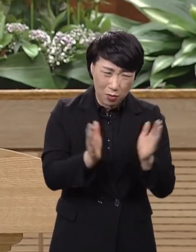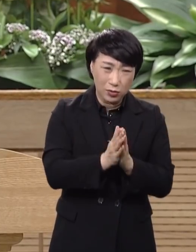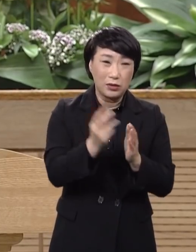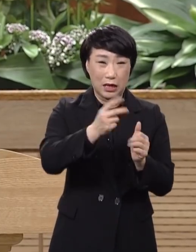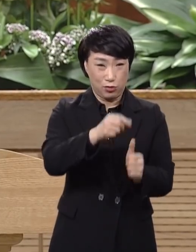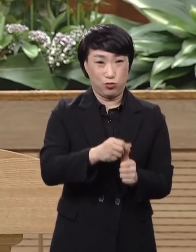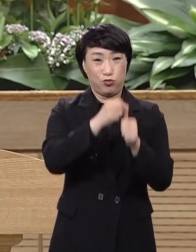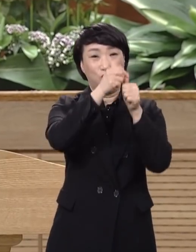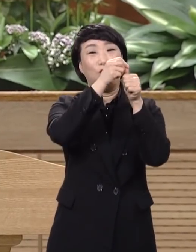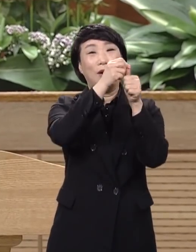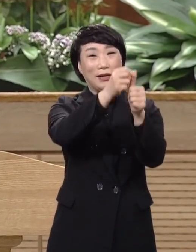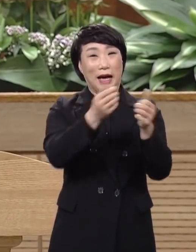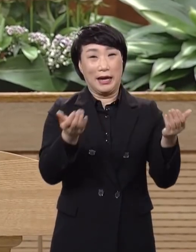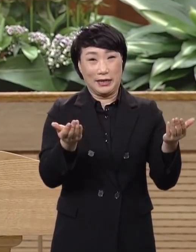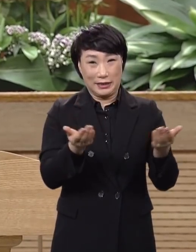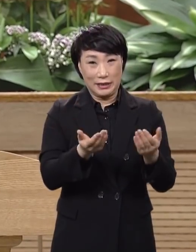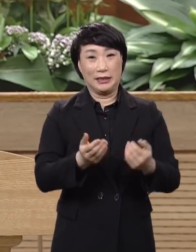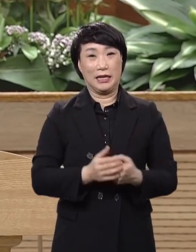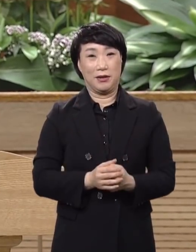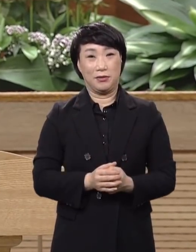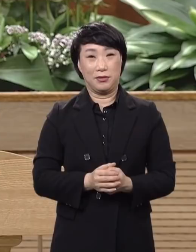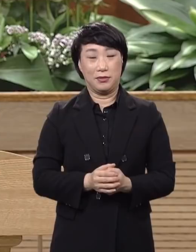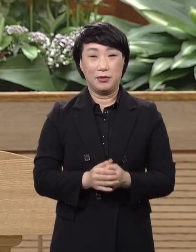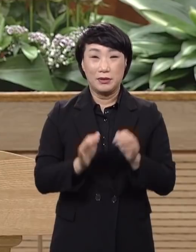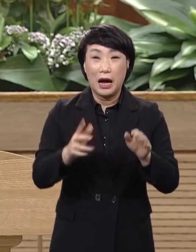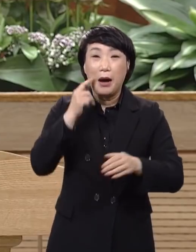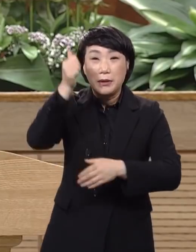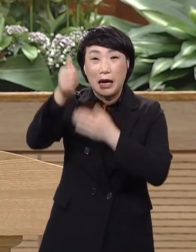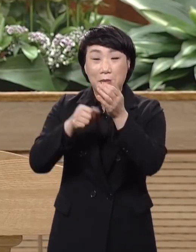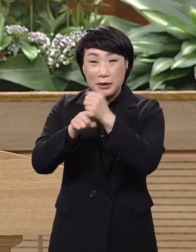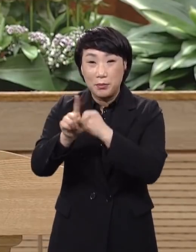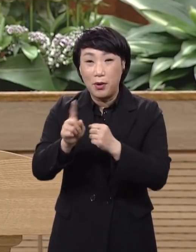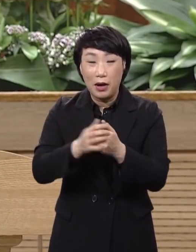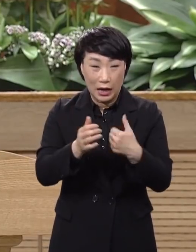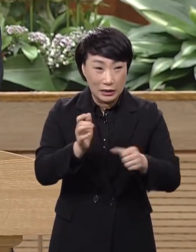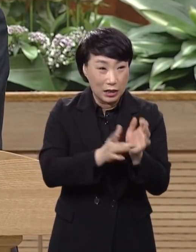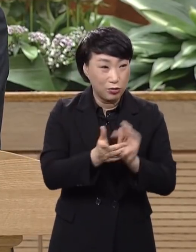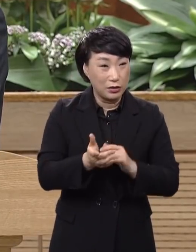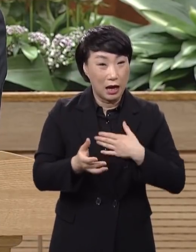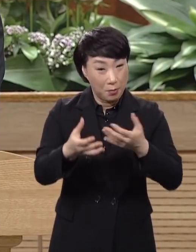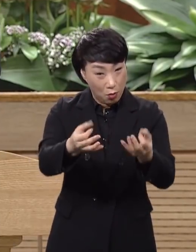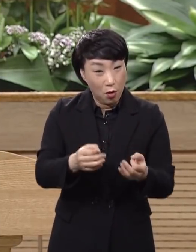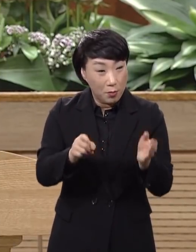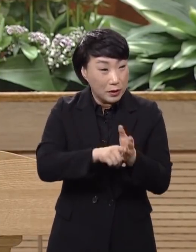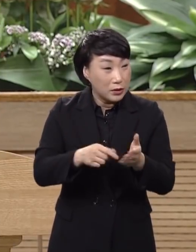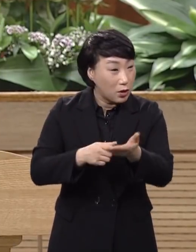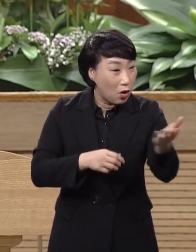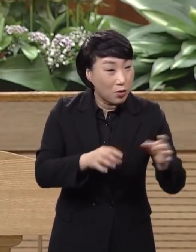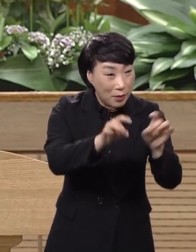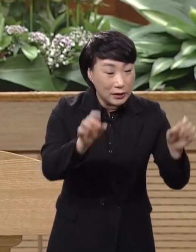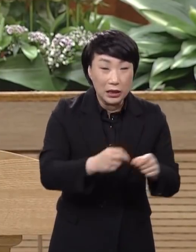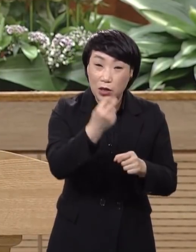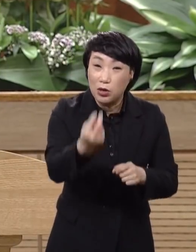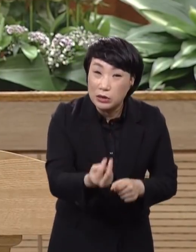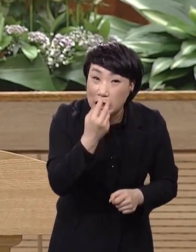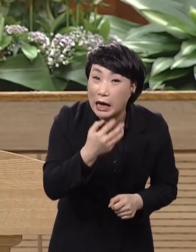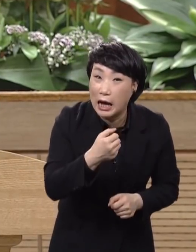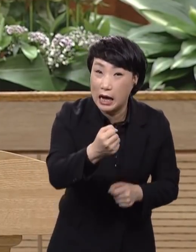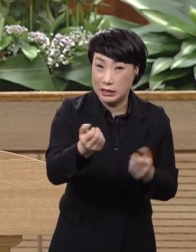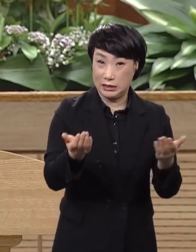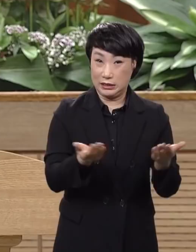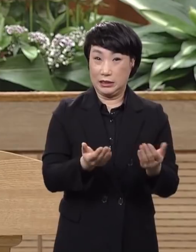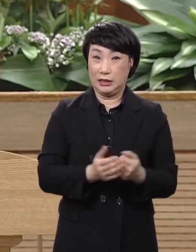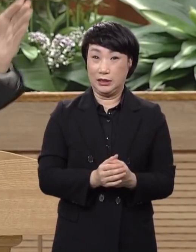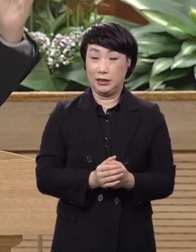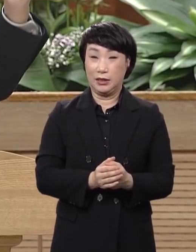다시 살리는 이것이니라. 아버지의 뜻은 아들을 보고 믿는 자마다 영생을 얻는